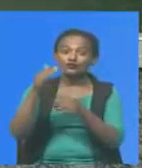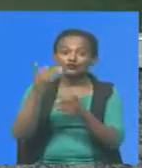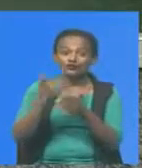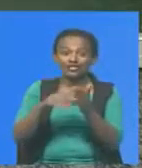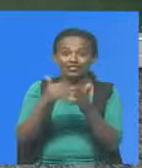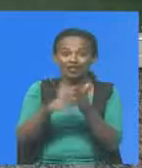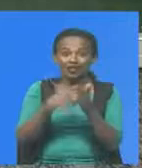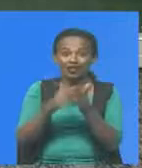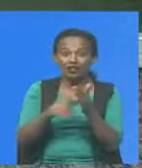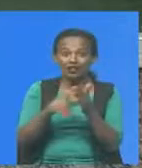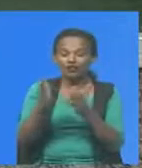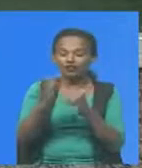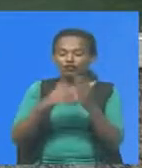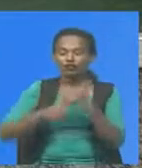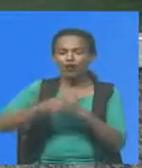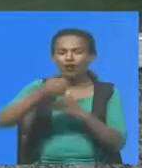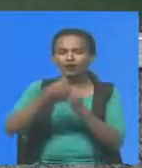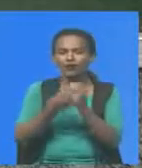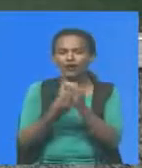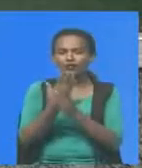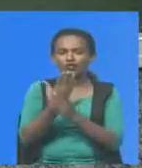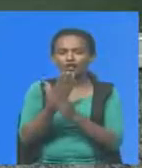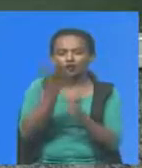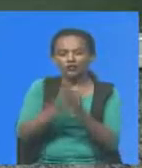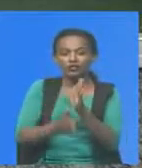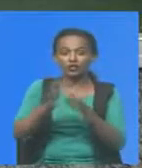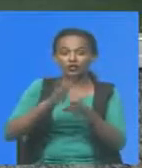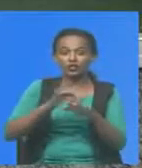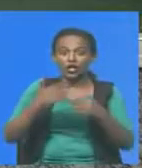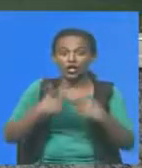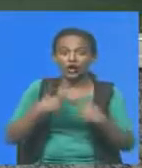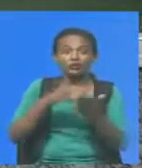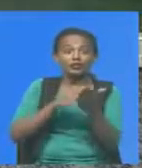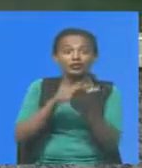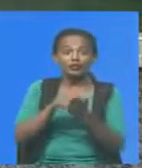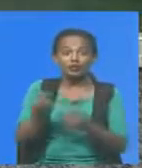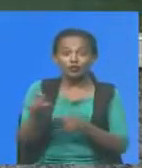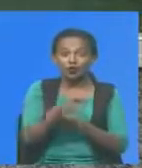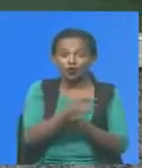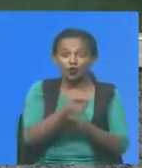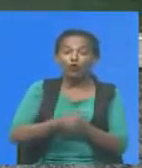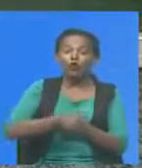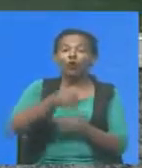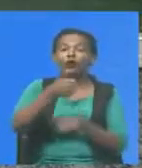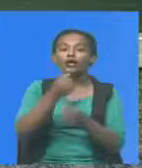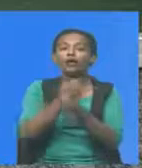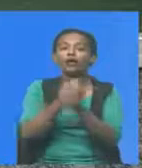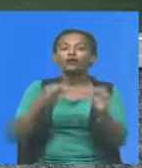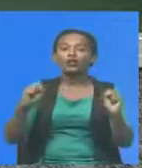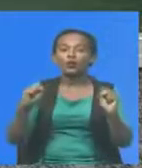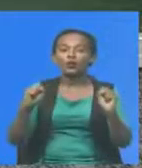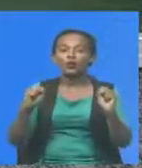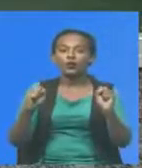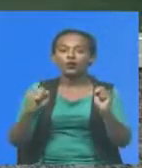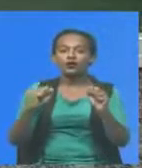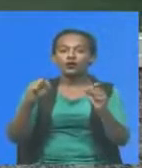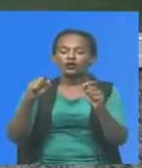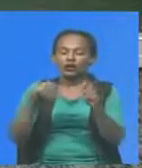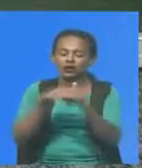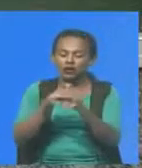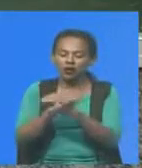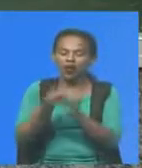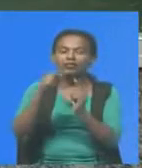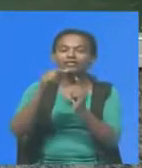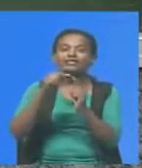ምንጭ የኤክስፖርት ንግድ አፈጻጸማችን ላይ ያለብን ድክመት ሲሆን ዋነኛ መፍትሄውም ከግብአት እስከ